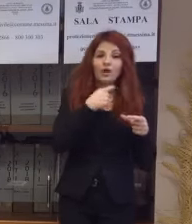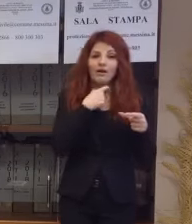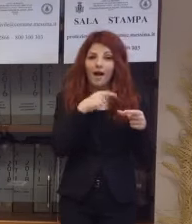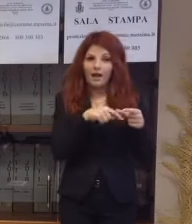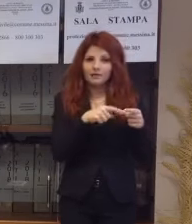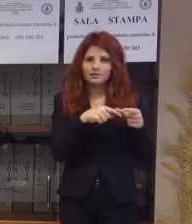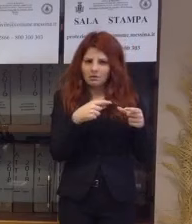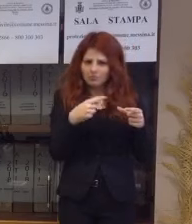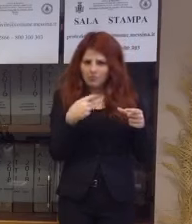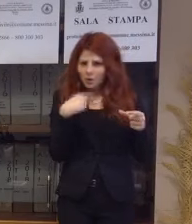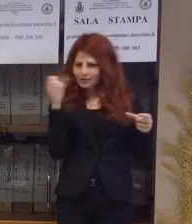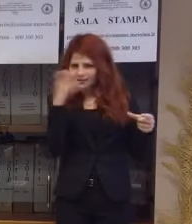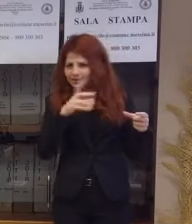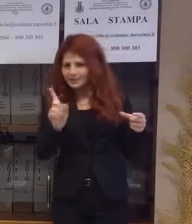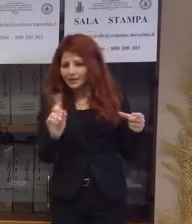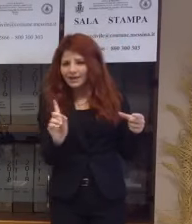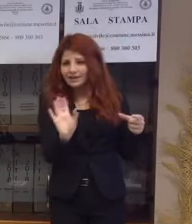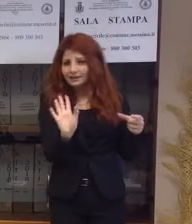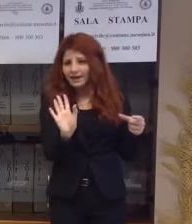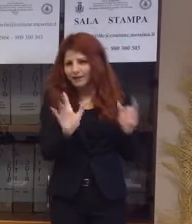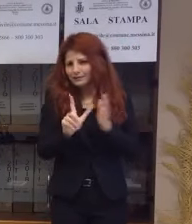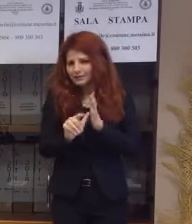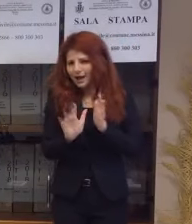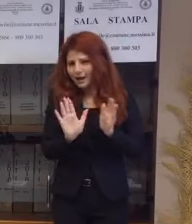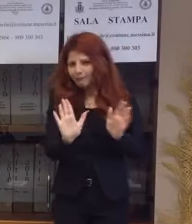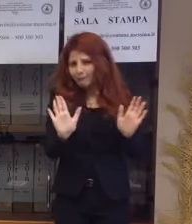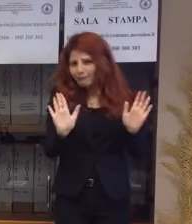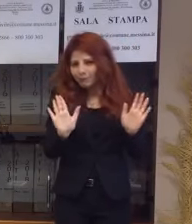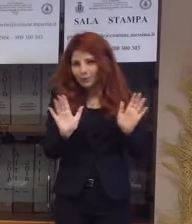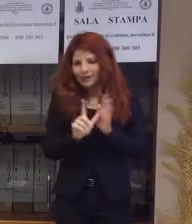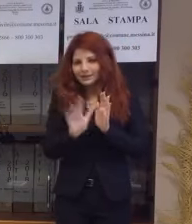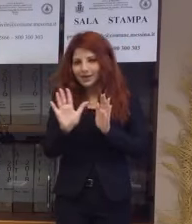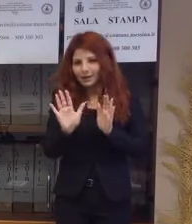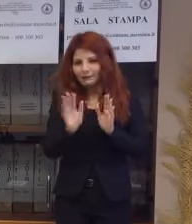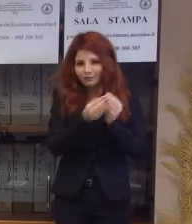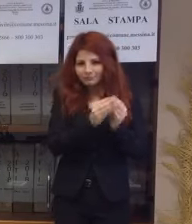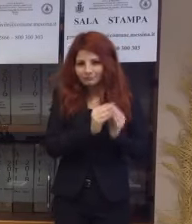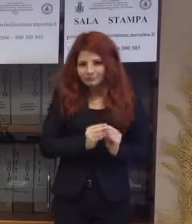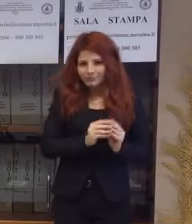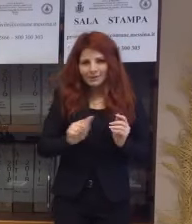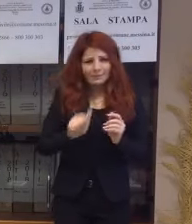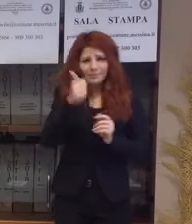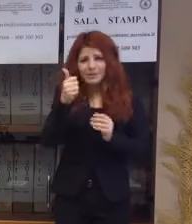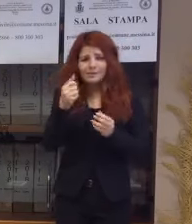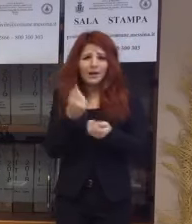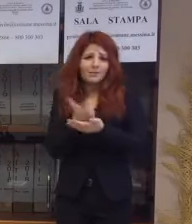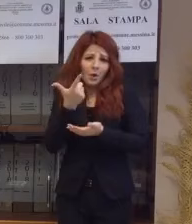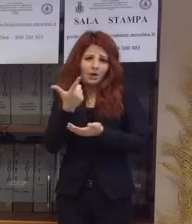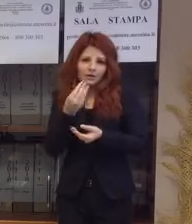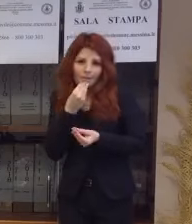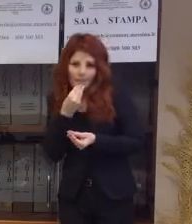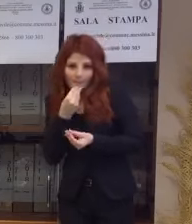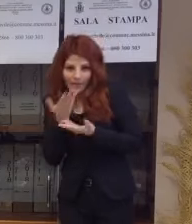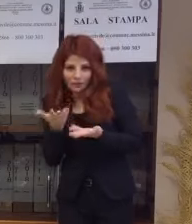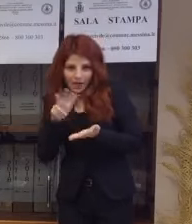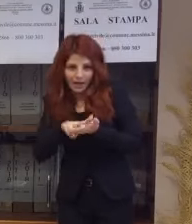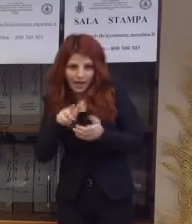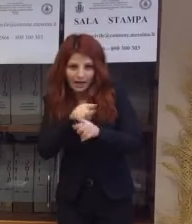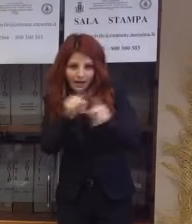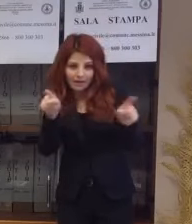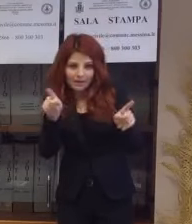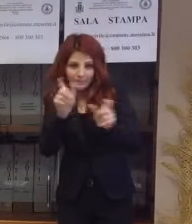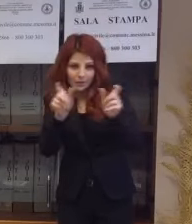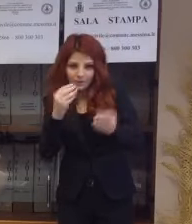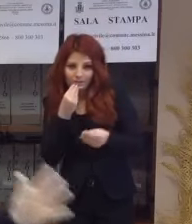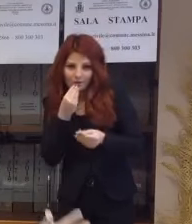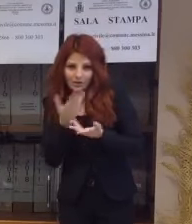sono dimenticato, come vedete. Datemi un attimino il tempo, prima abbiamo pensato a mangiare e a garantire da mangiare. Vi chiedo